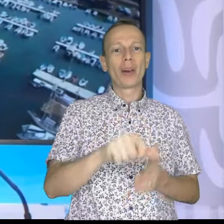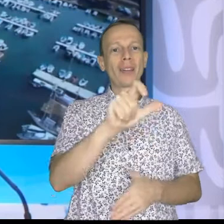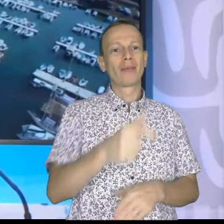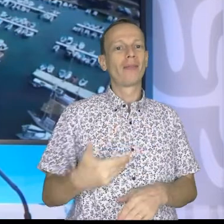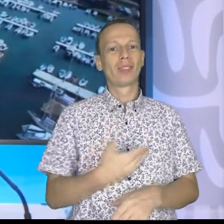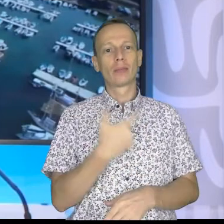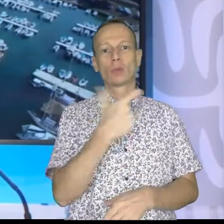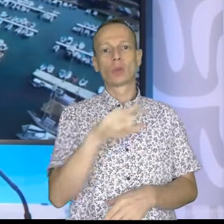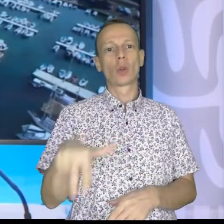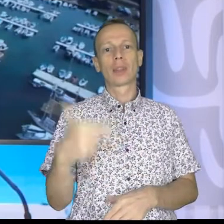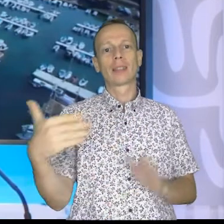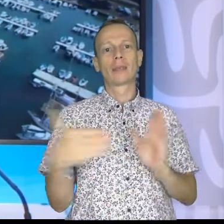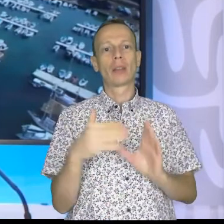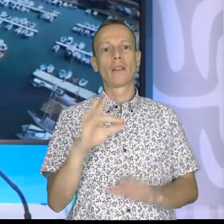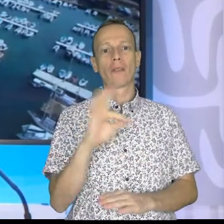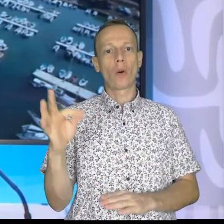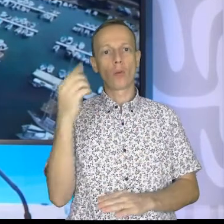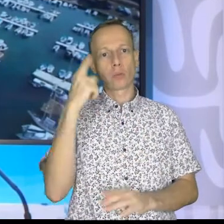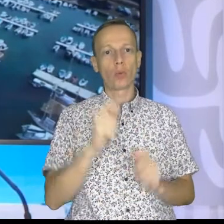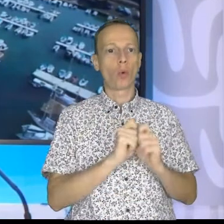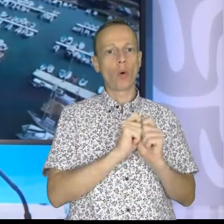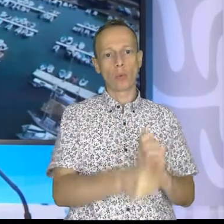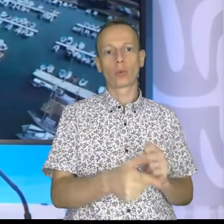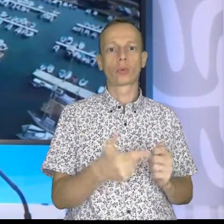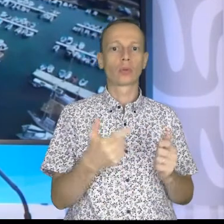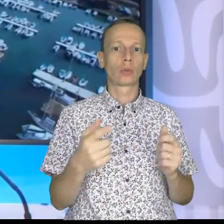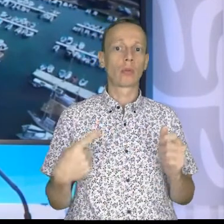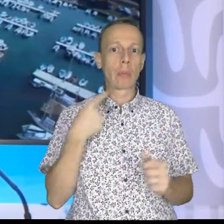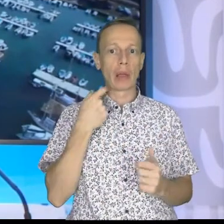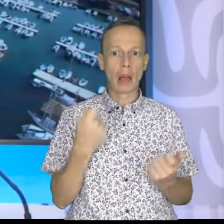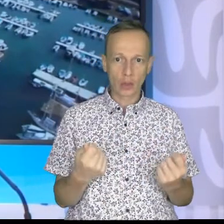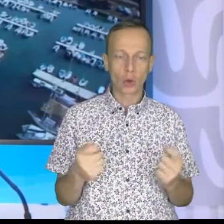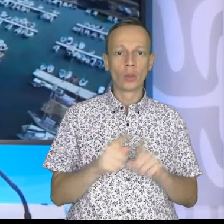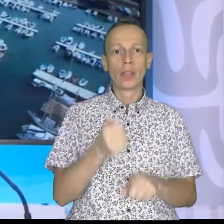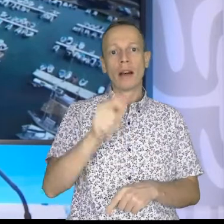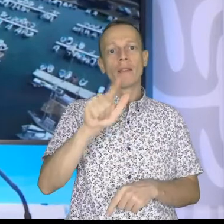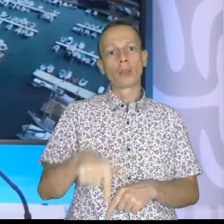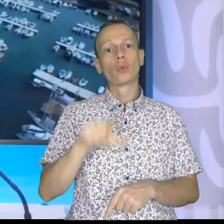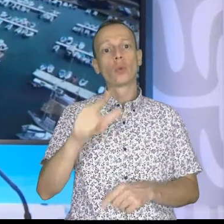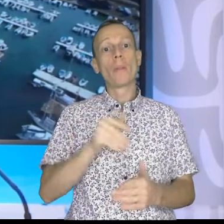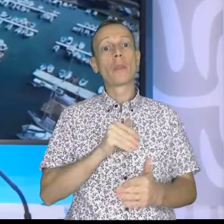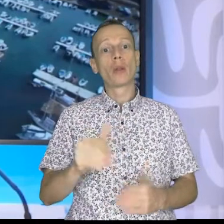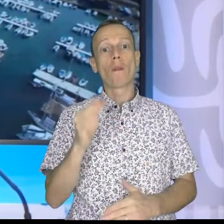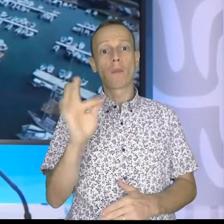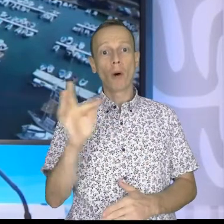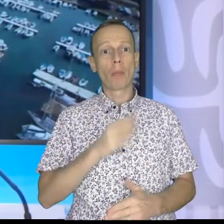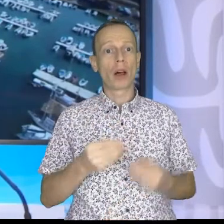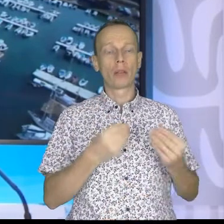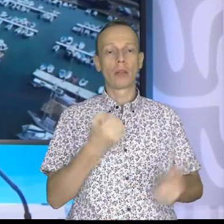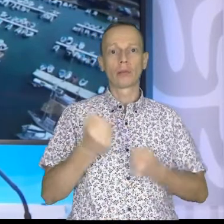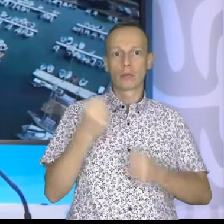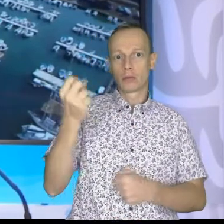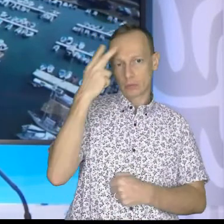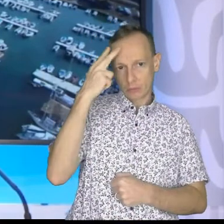victime 213 000 francs au titre du préjudice financier et 1,2 million de francs au titre du préjudice moral qu'elle a